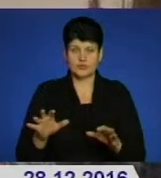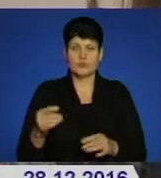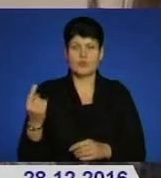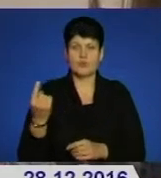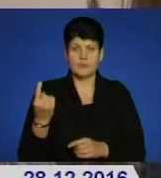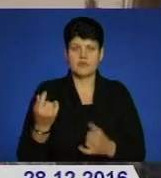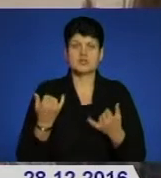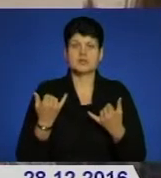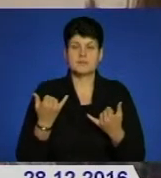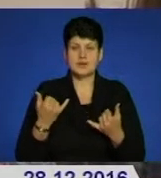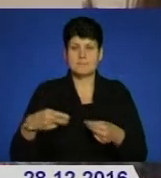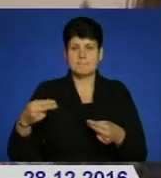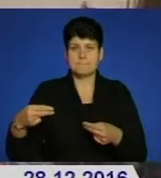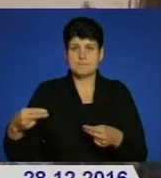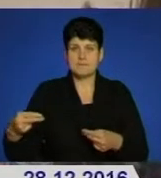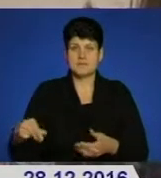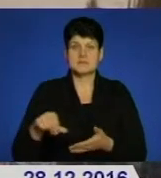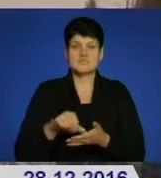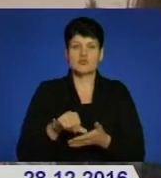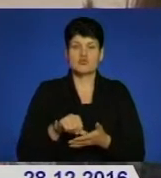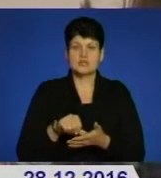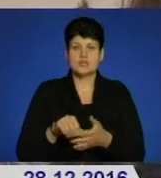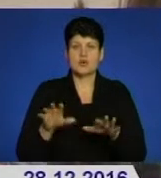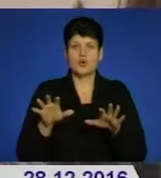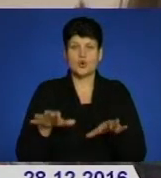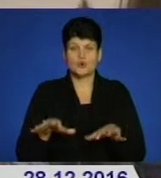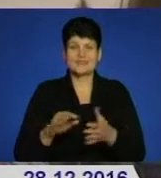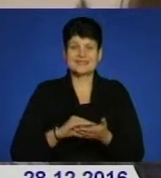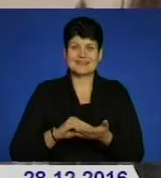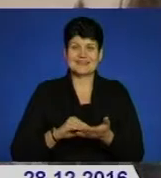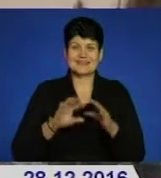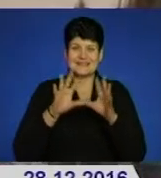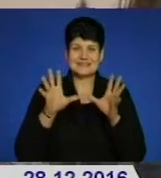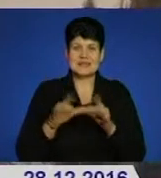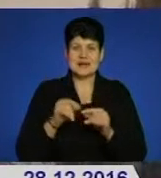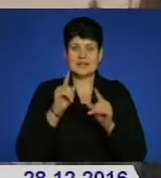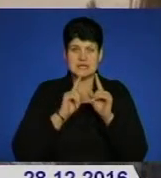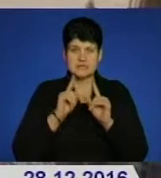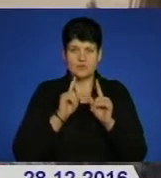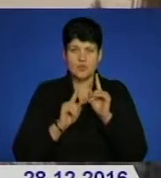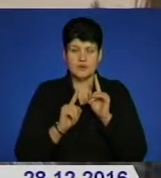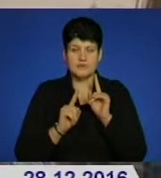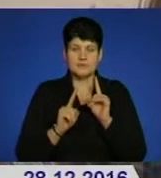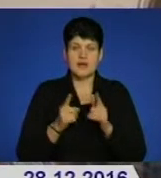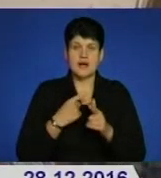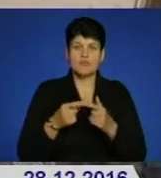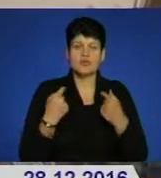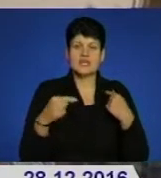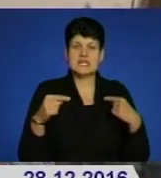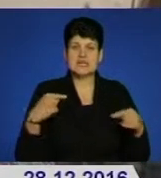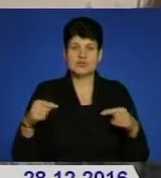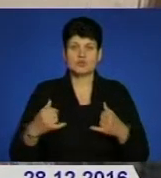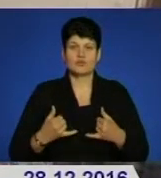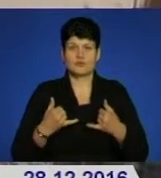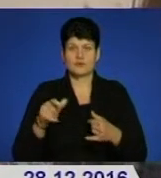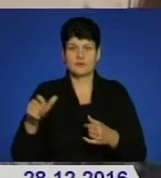По-перше, тепер підписи учасників, голови або секретаря загальних зборів або інших уповноважених